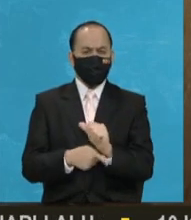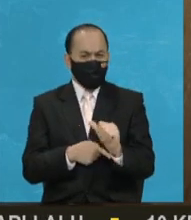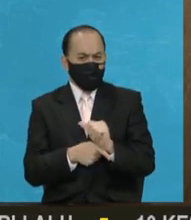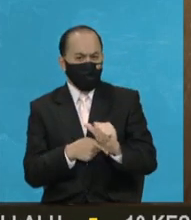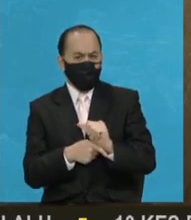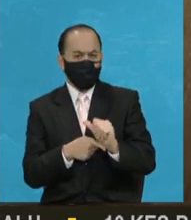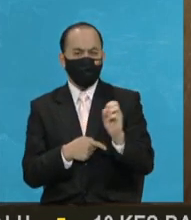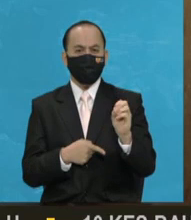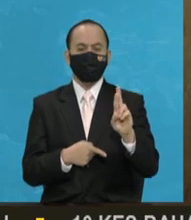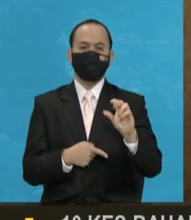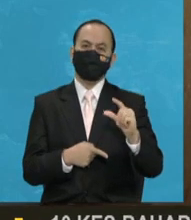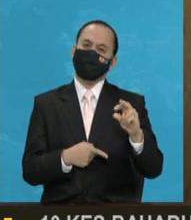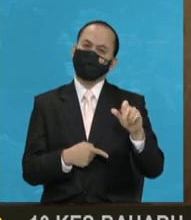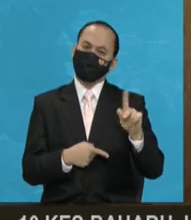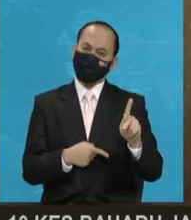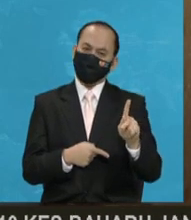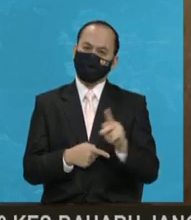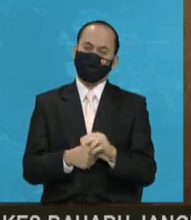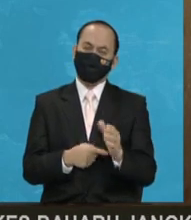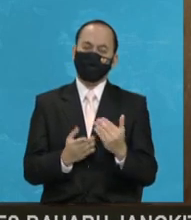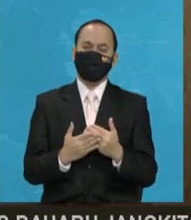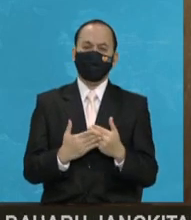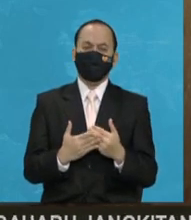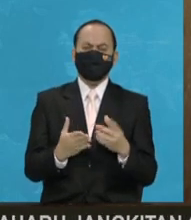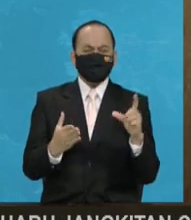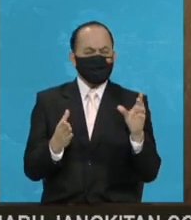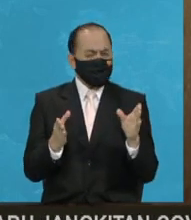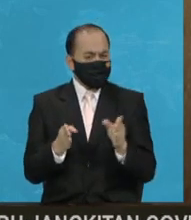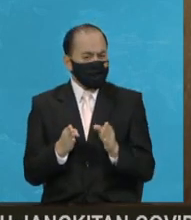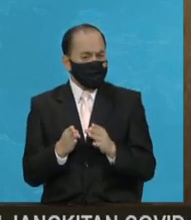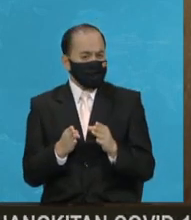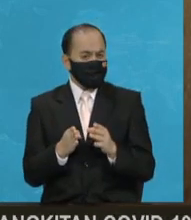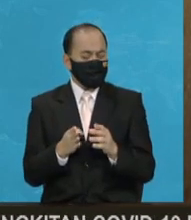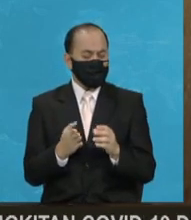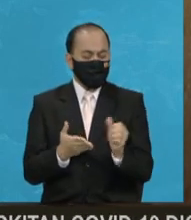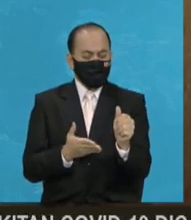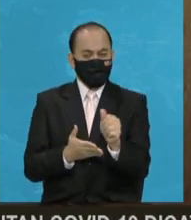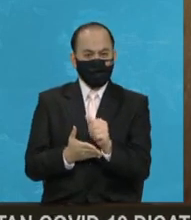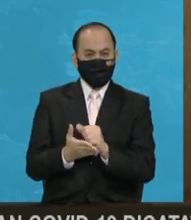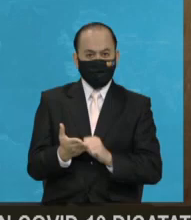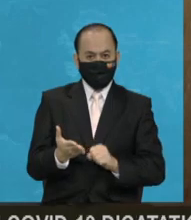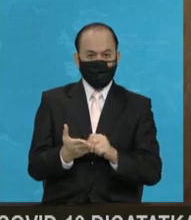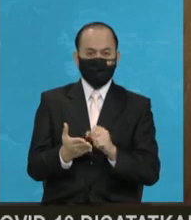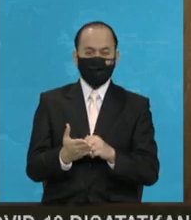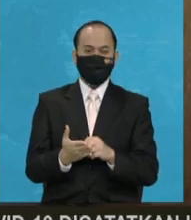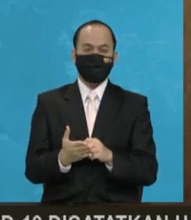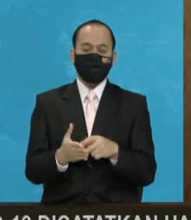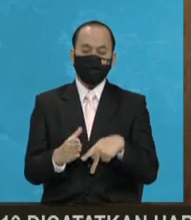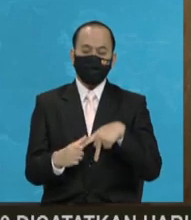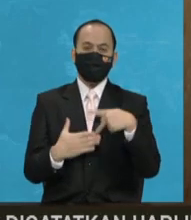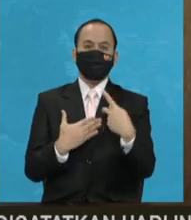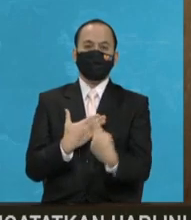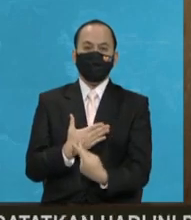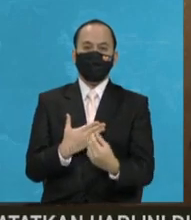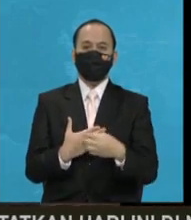dibuat di Tamanan inilah jadi ada segi sedikitnya dari segi program itu adalah sedikit ah sub